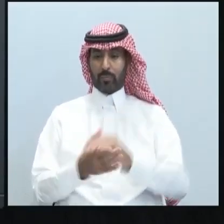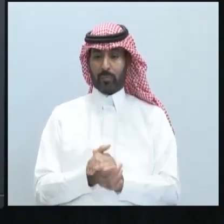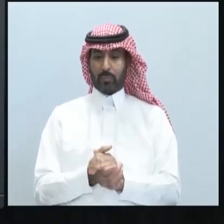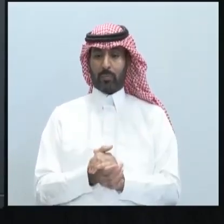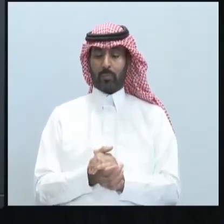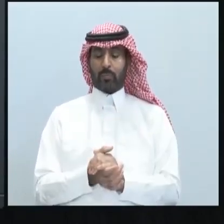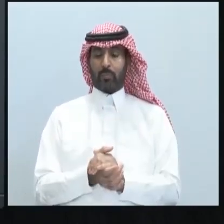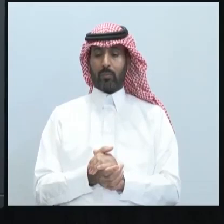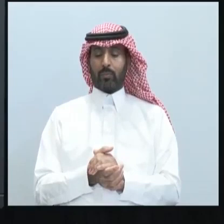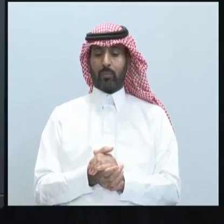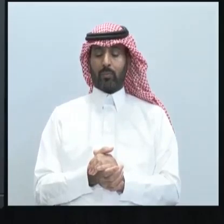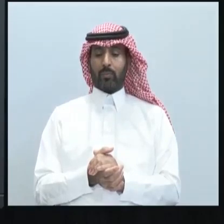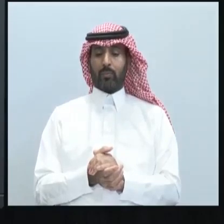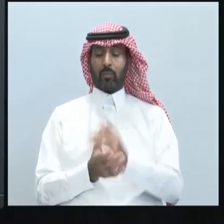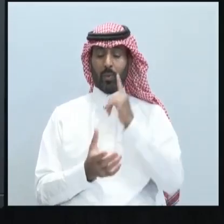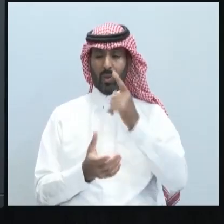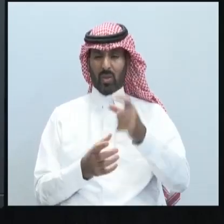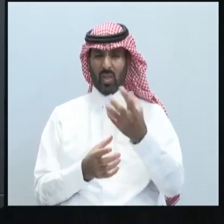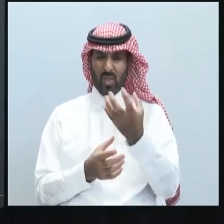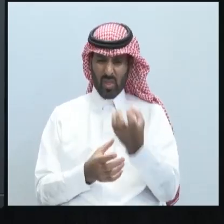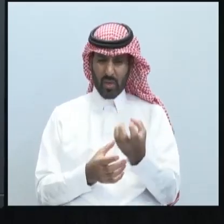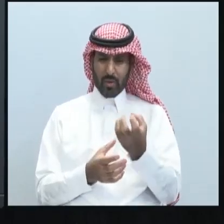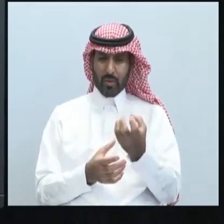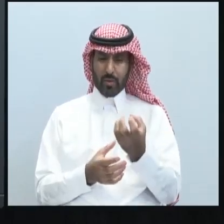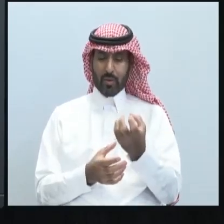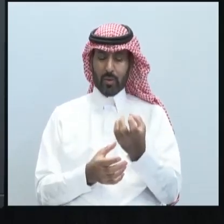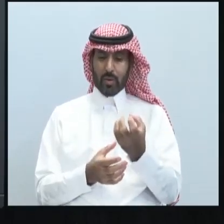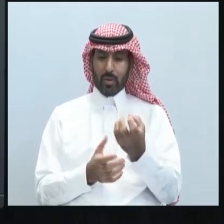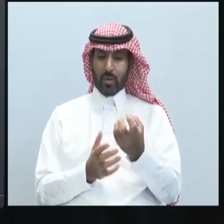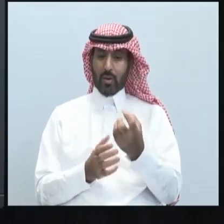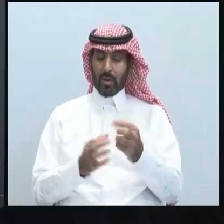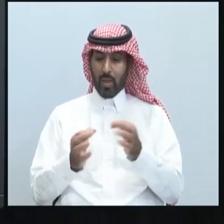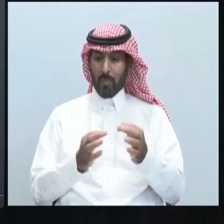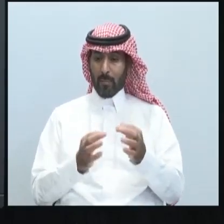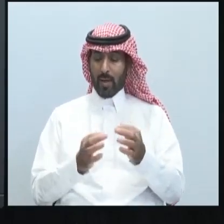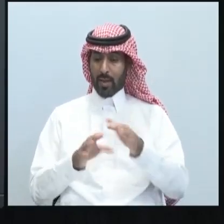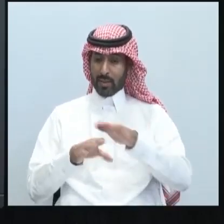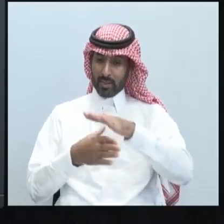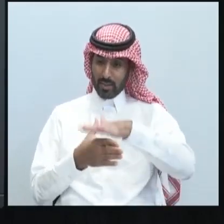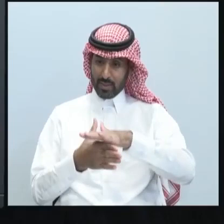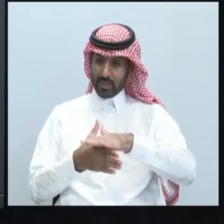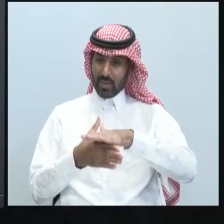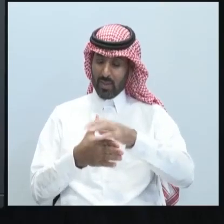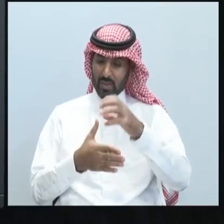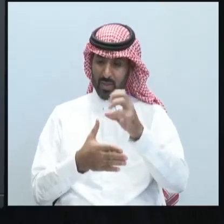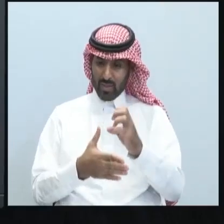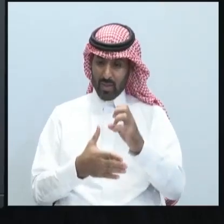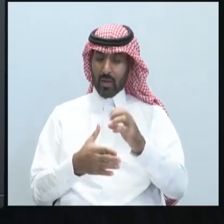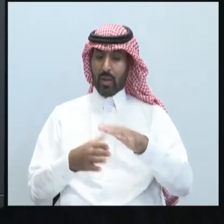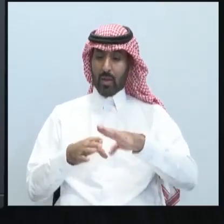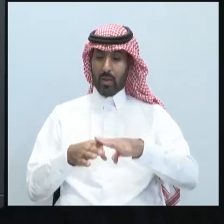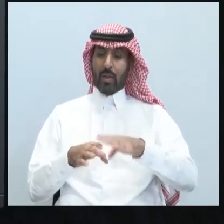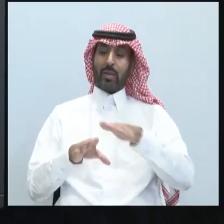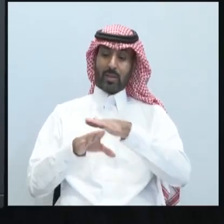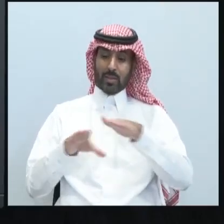ليه ينص على انه اذا وقع ضغط على نظام في حاله اتزان حاله اتزان